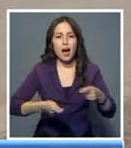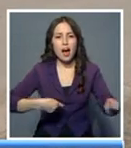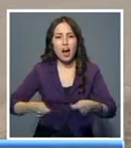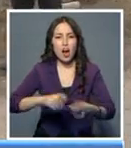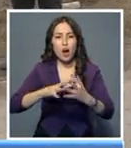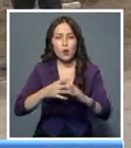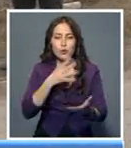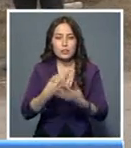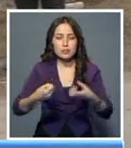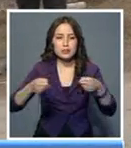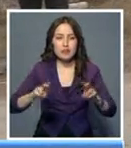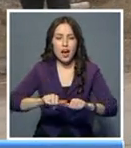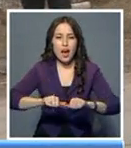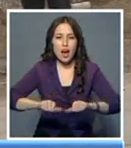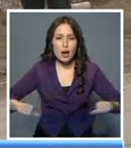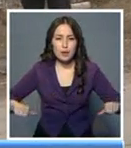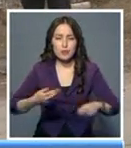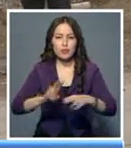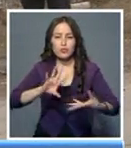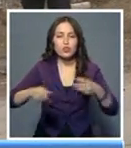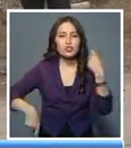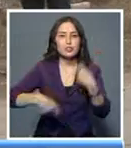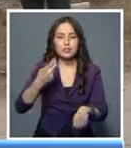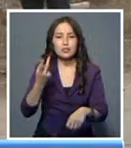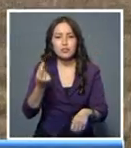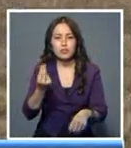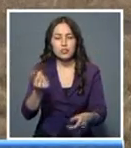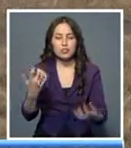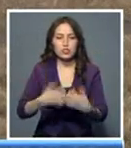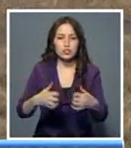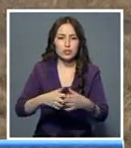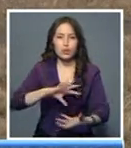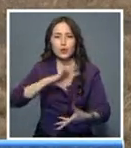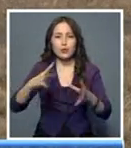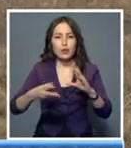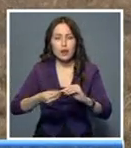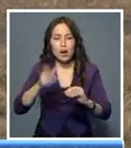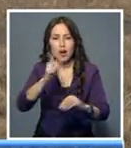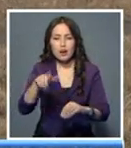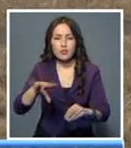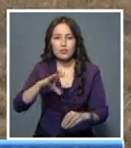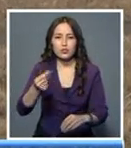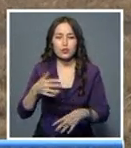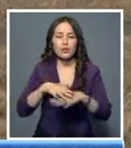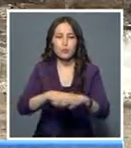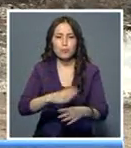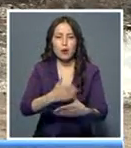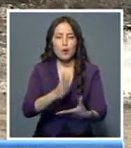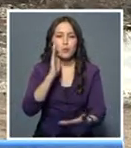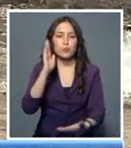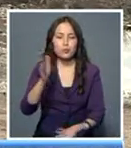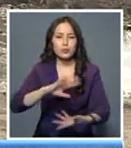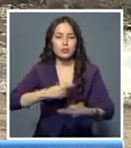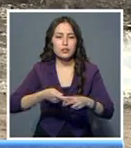құрылған комиссия апаттан келген шығынды есептеп жатыр. Оның қорытындысы бойынша тұрғындарға материалдық көмек берілетін болады. Облыс